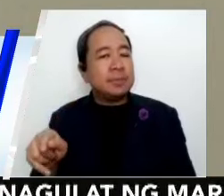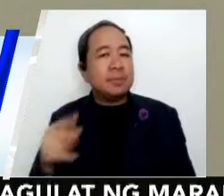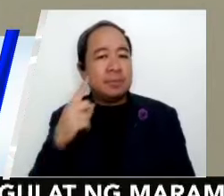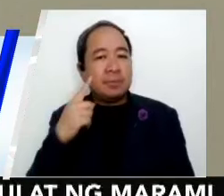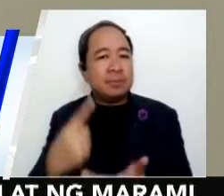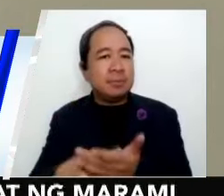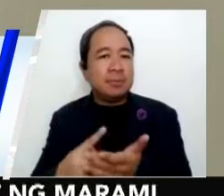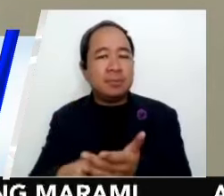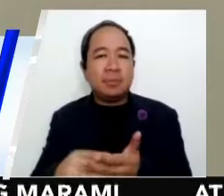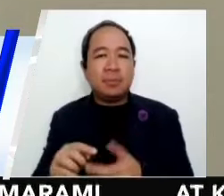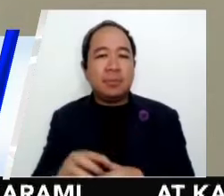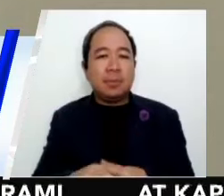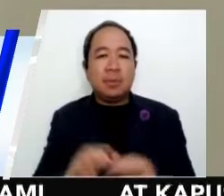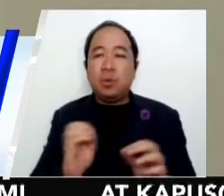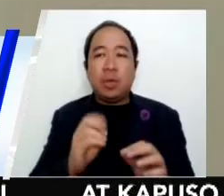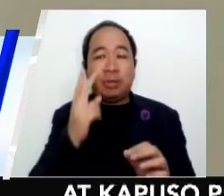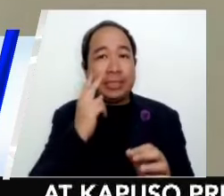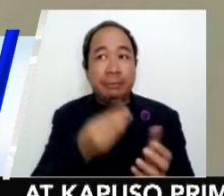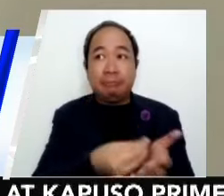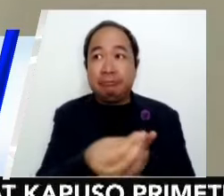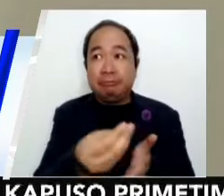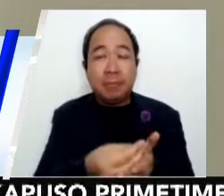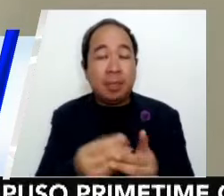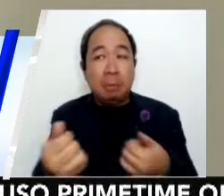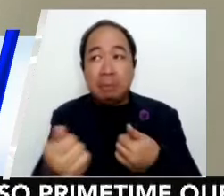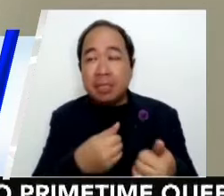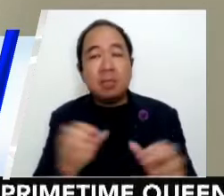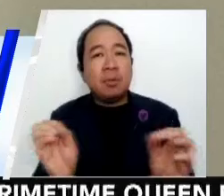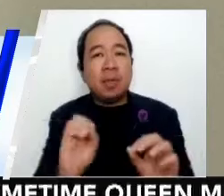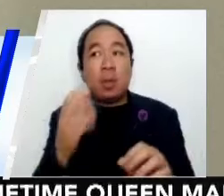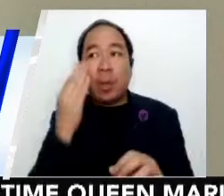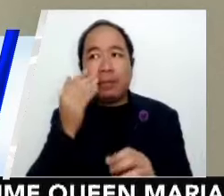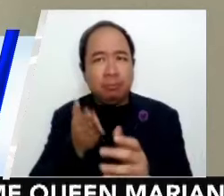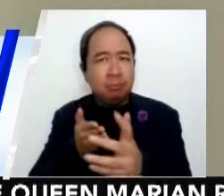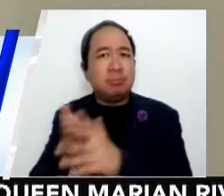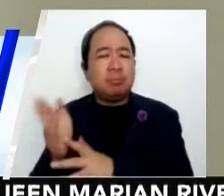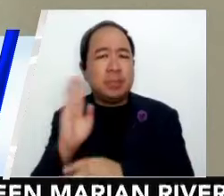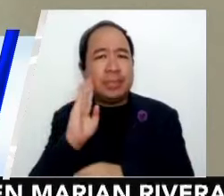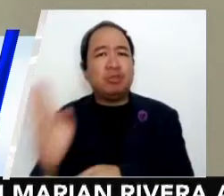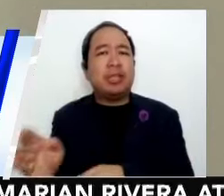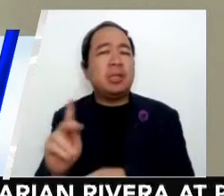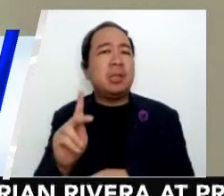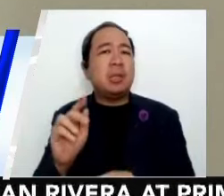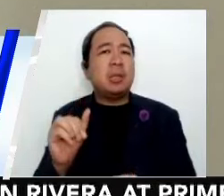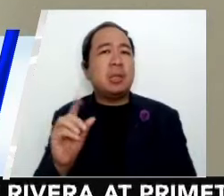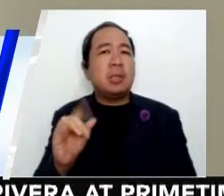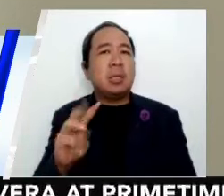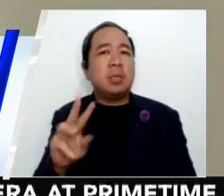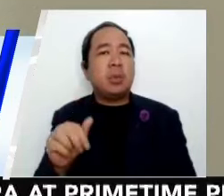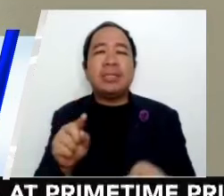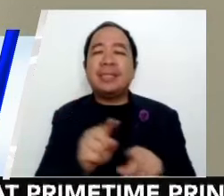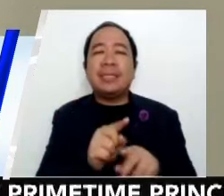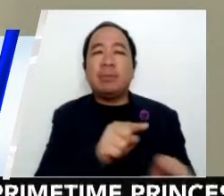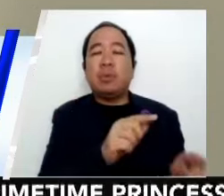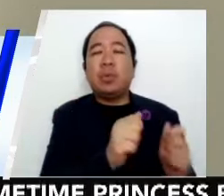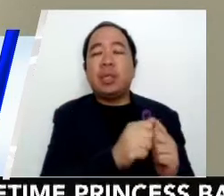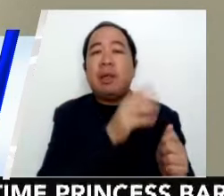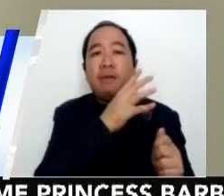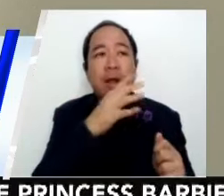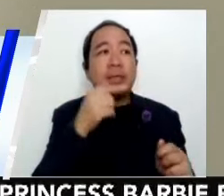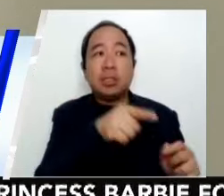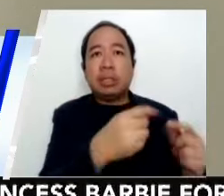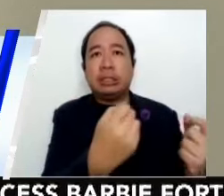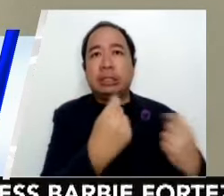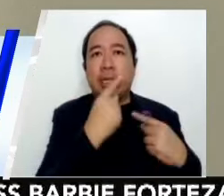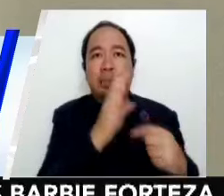kami nag-procure ng bigas. Kasi true Kadiwa ito. Similar doon sa mga farmers natin na directly nagtitinda sa Kadiwa. Hindi